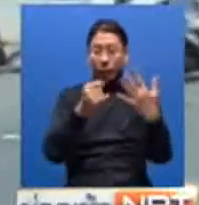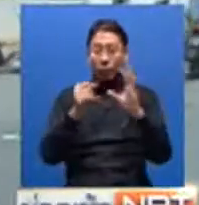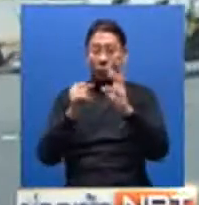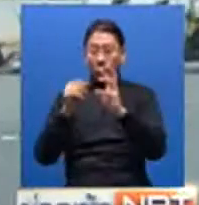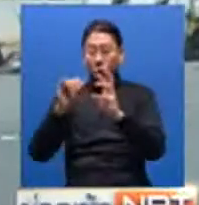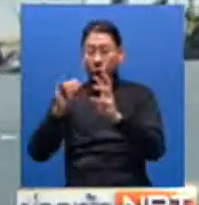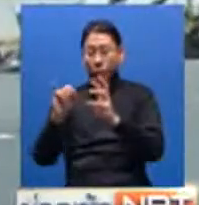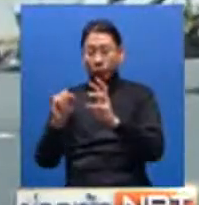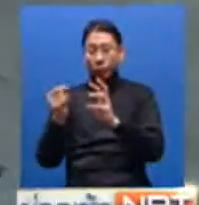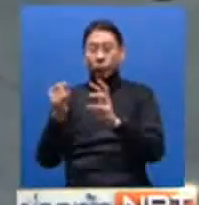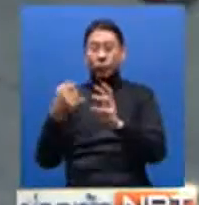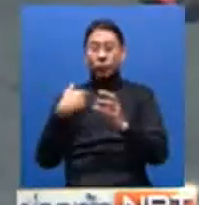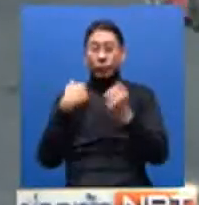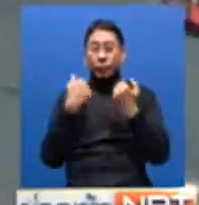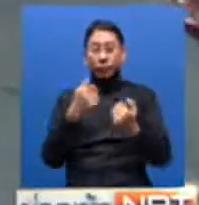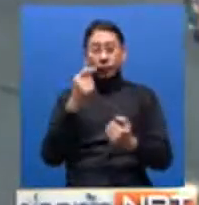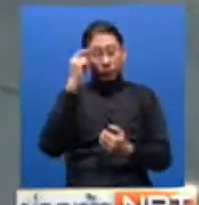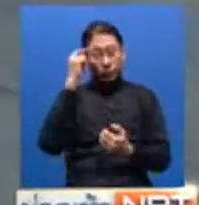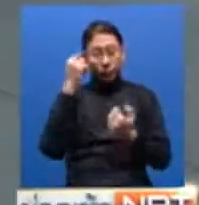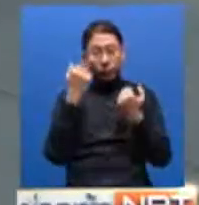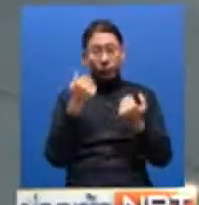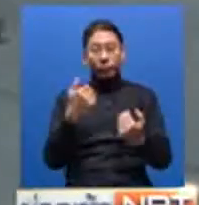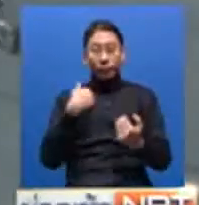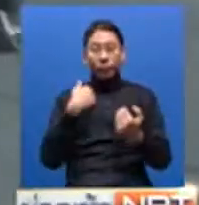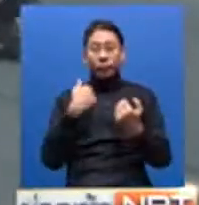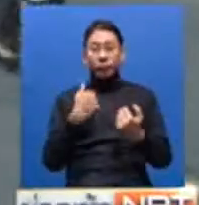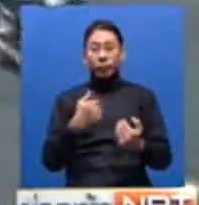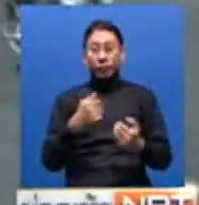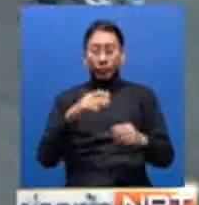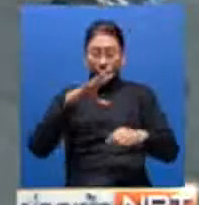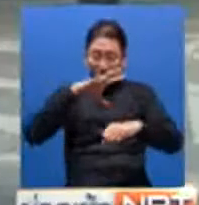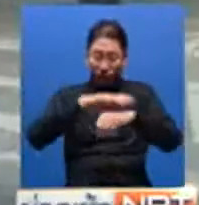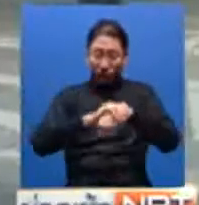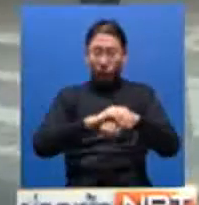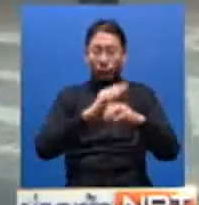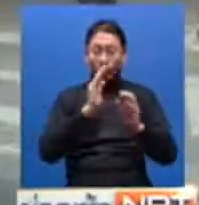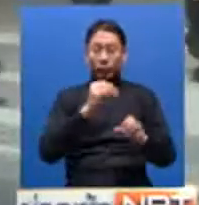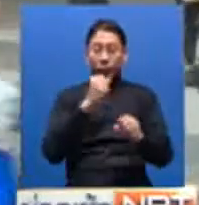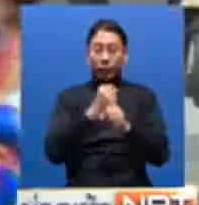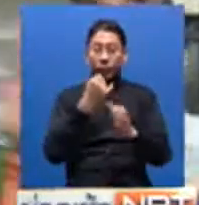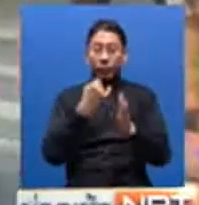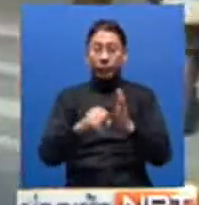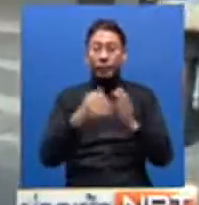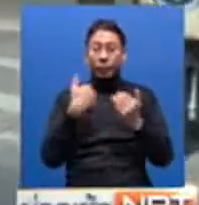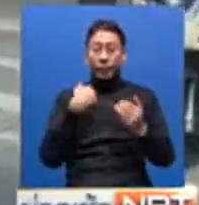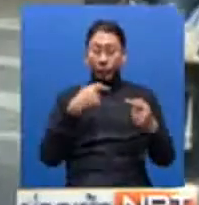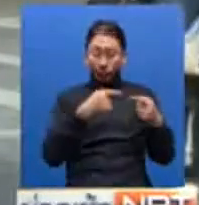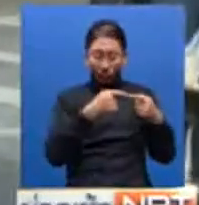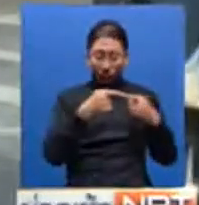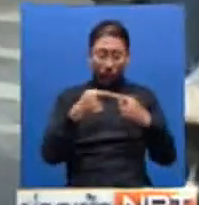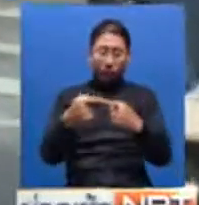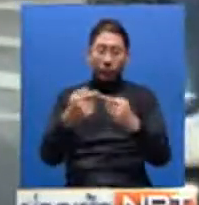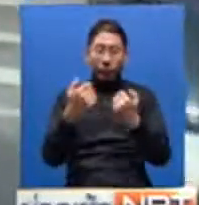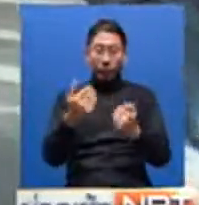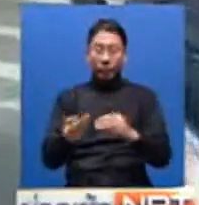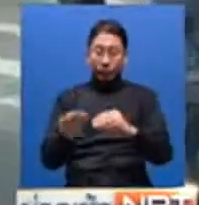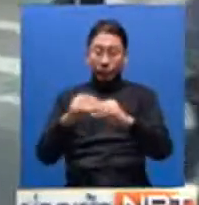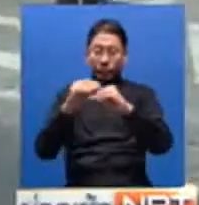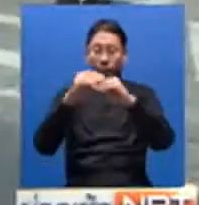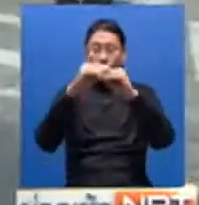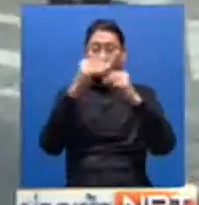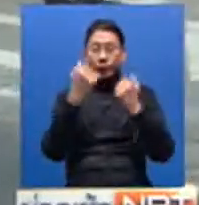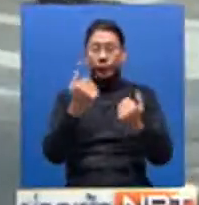ระบบแก้ไขจุดวิกฤตจราจรกวาดล้างการกระทำผิดกฎหมายจราจรให้เกิดความต่อเนื่องเป็นรูปธรรมมากขึ้น